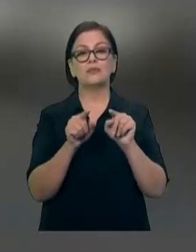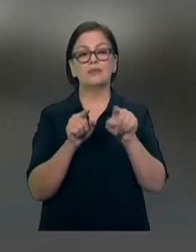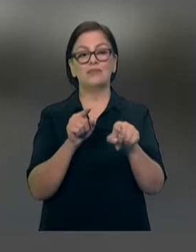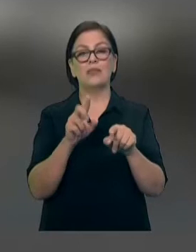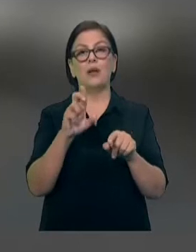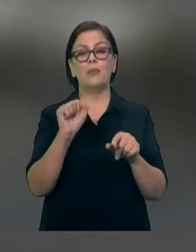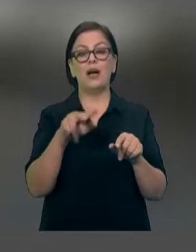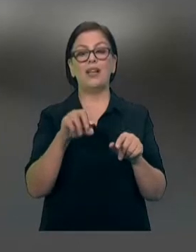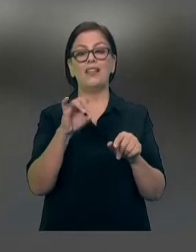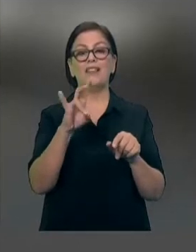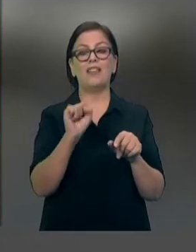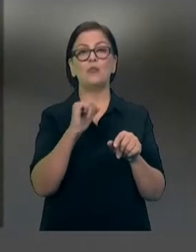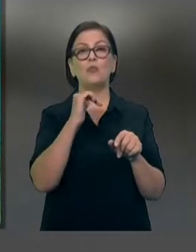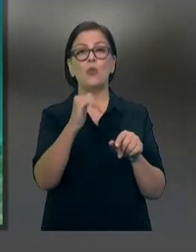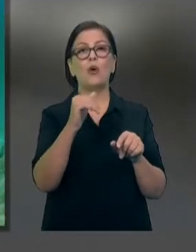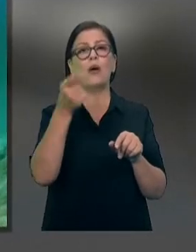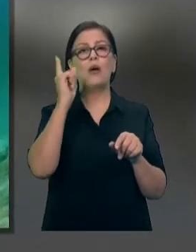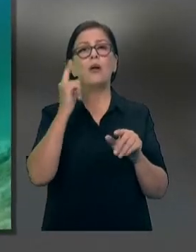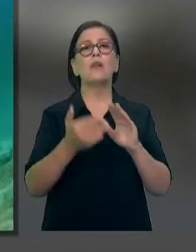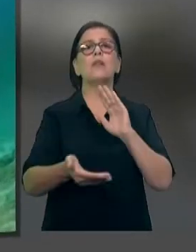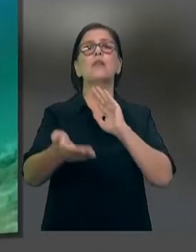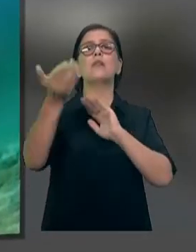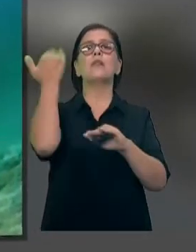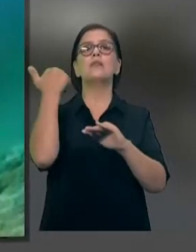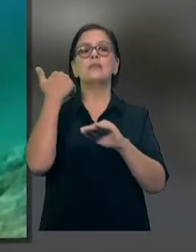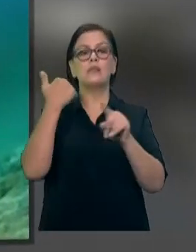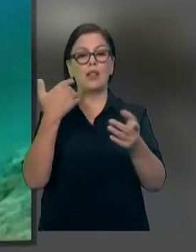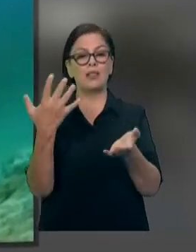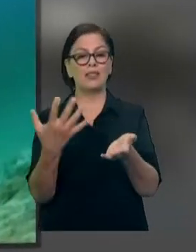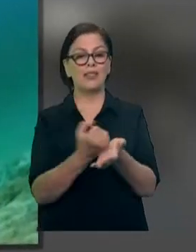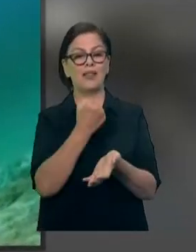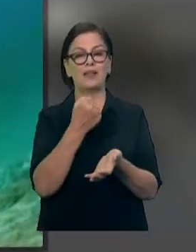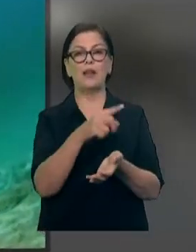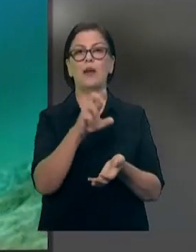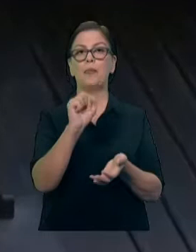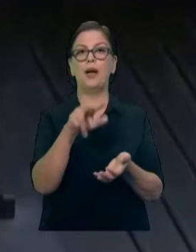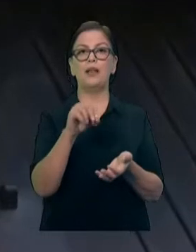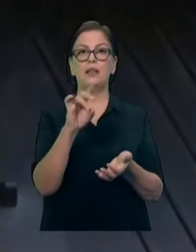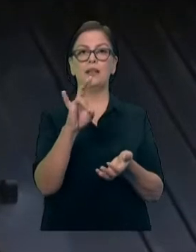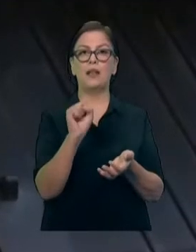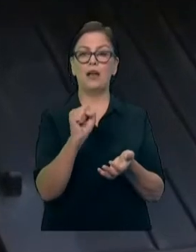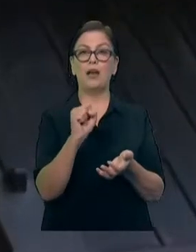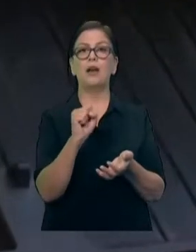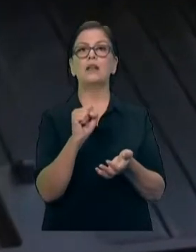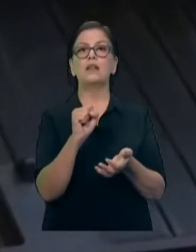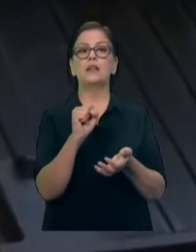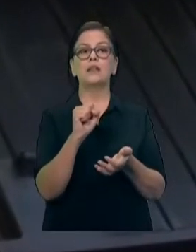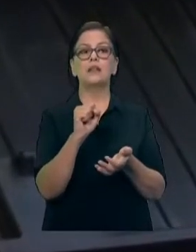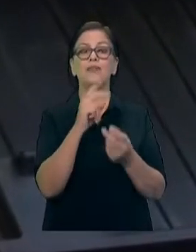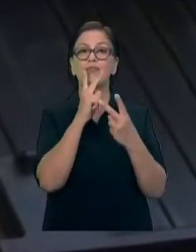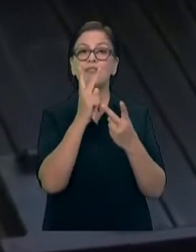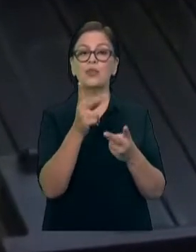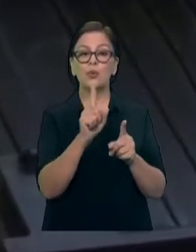canlının 43 milyon il əvvəl yaşadığı ehtimal edilir. Bu, ilk tapılan gəzə bilən balina fosili olmasa da, digərlərindən daha